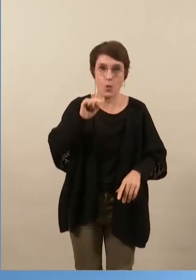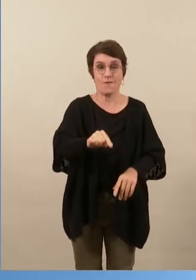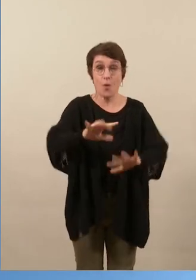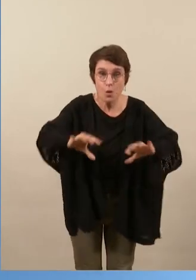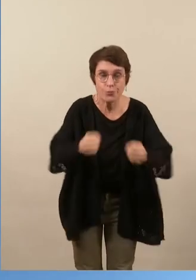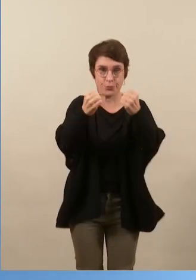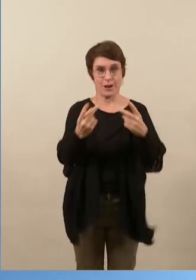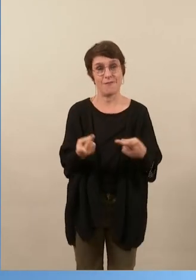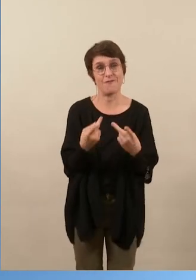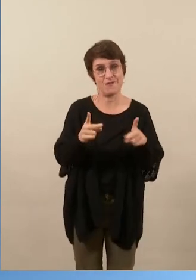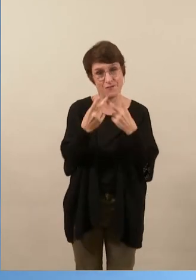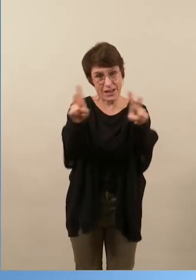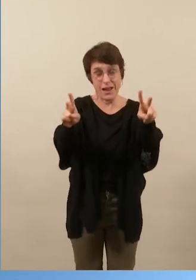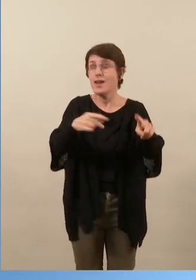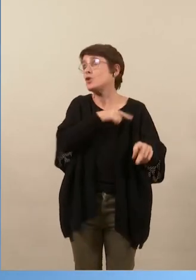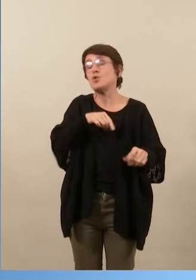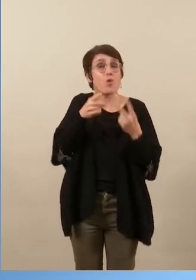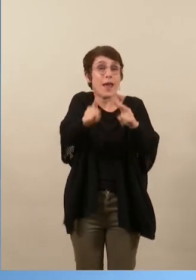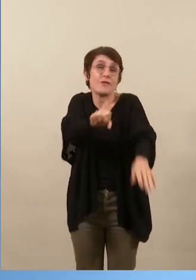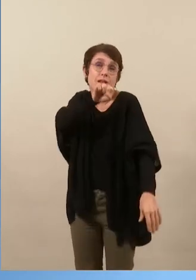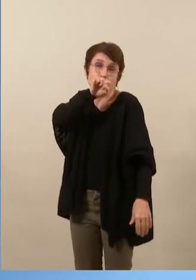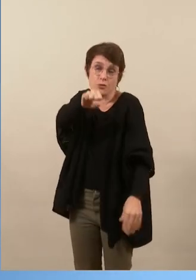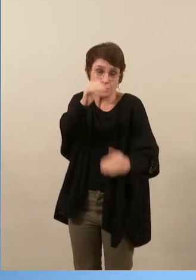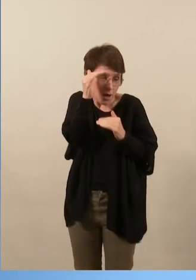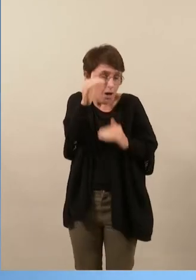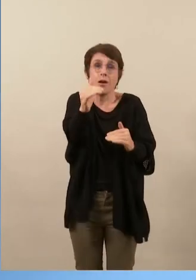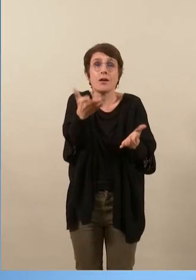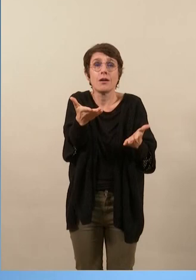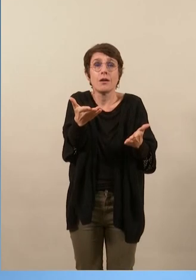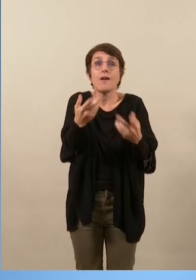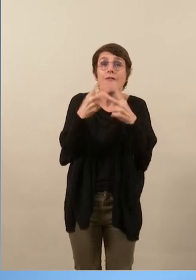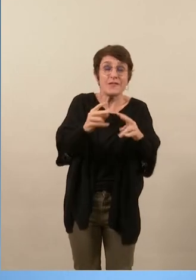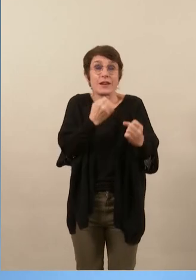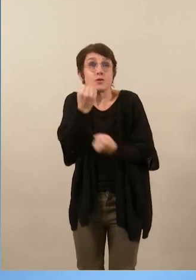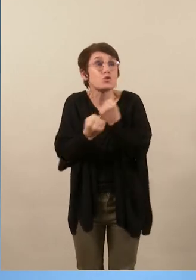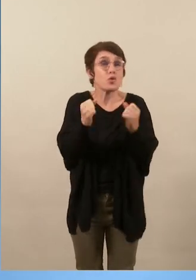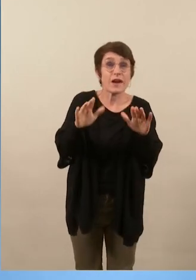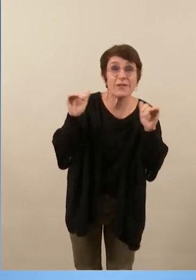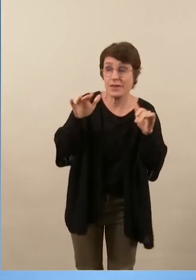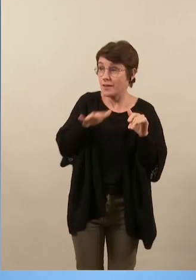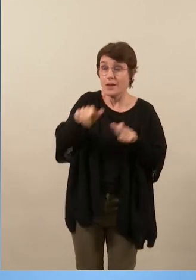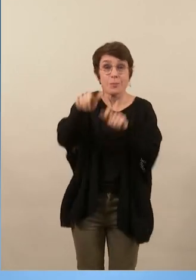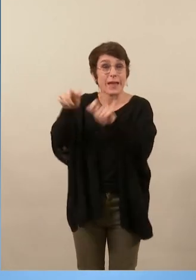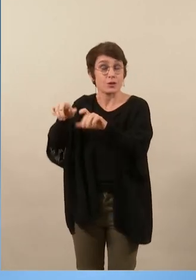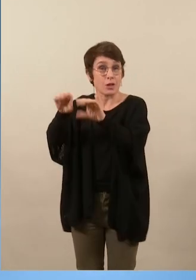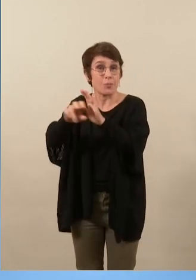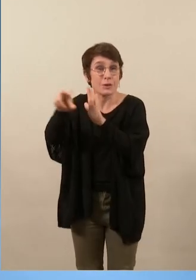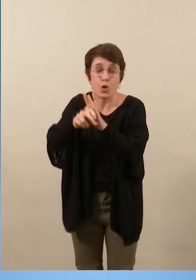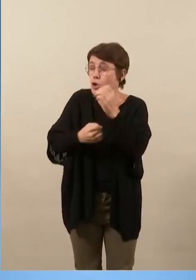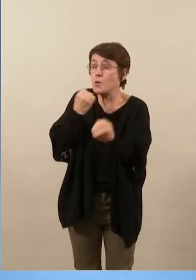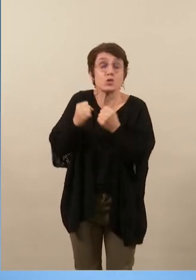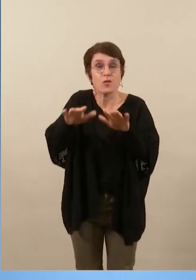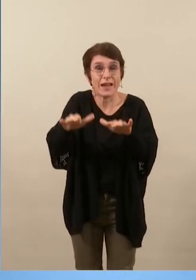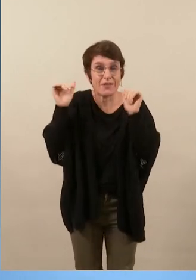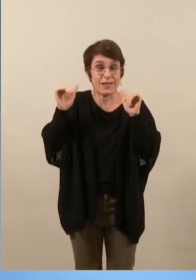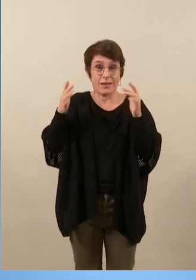pour son avenir pour la ville que nous aimons et si nous ne voulons pas qu'elle souffre et que et que les greneblois souffre d'investissement et de services de plus en